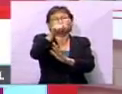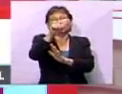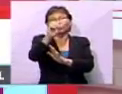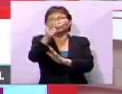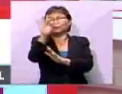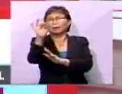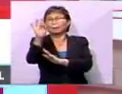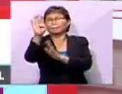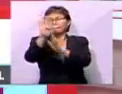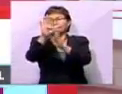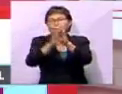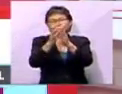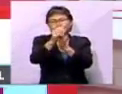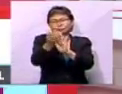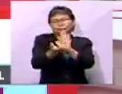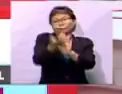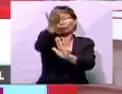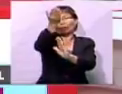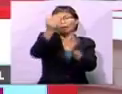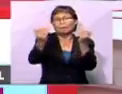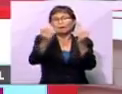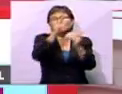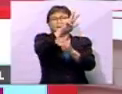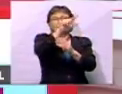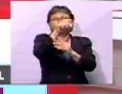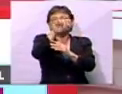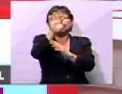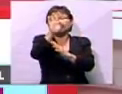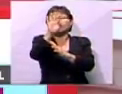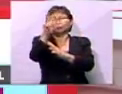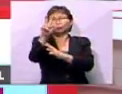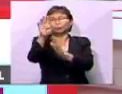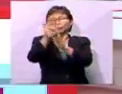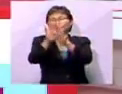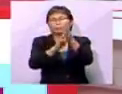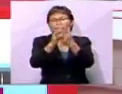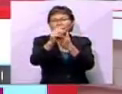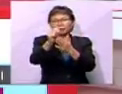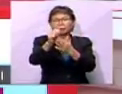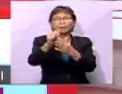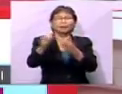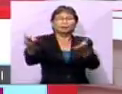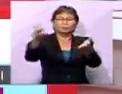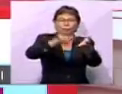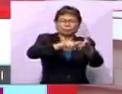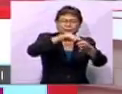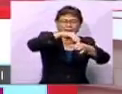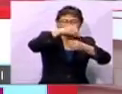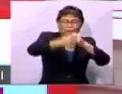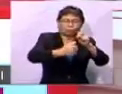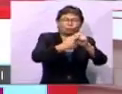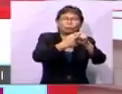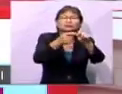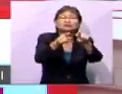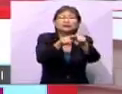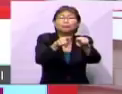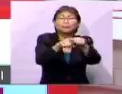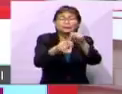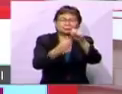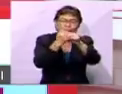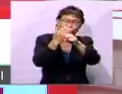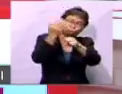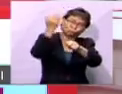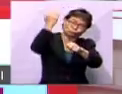RM4.08 bilion berbanding RM3.92 bilion yang direkodkan pada tempoh sama tahun